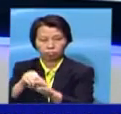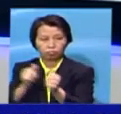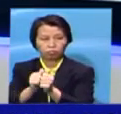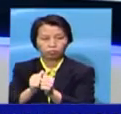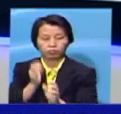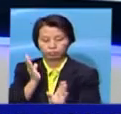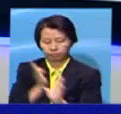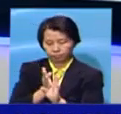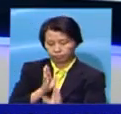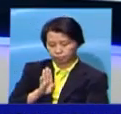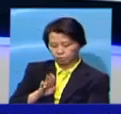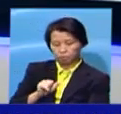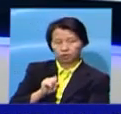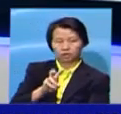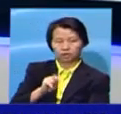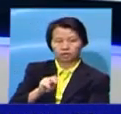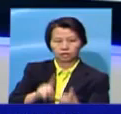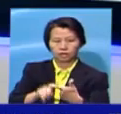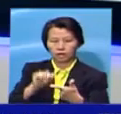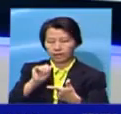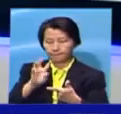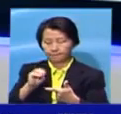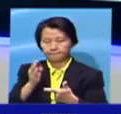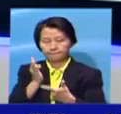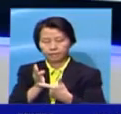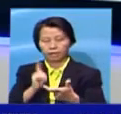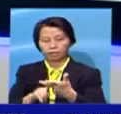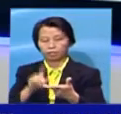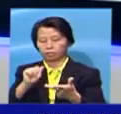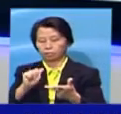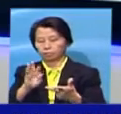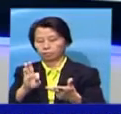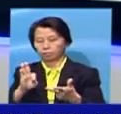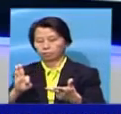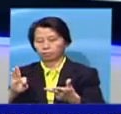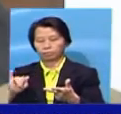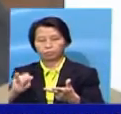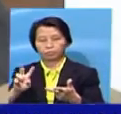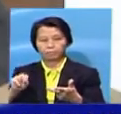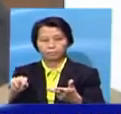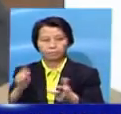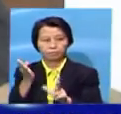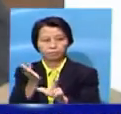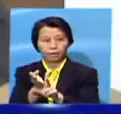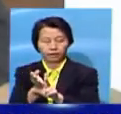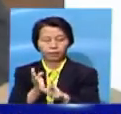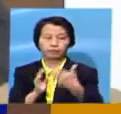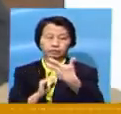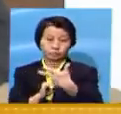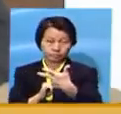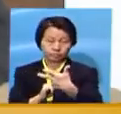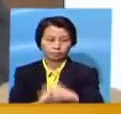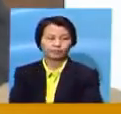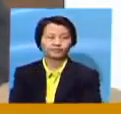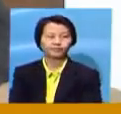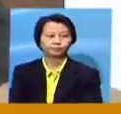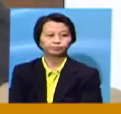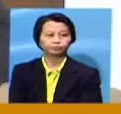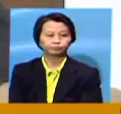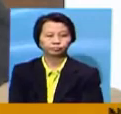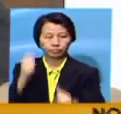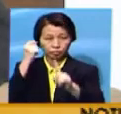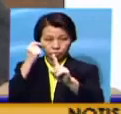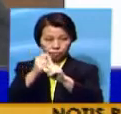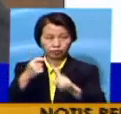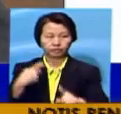simpanan nasional BSN mbank dan Afin bank jadi bagi tujuan kami